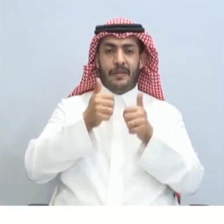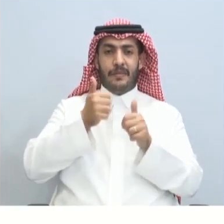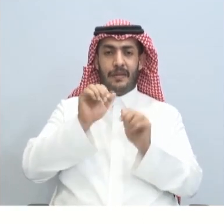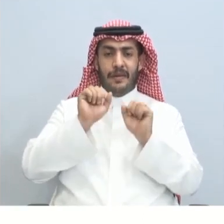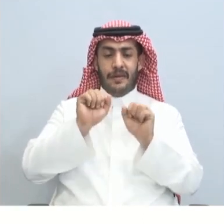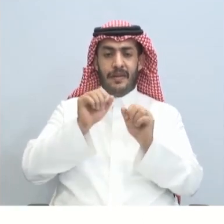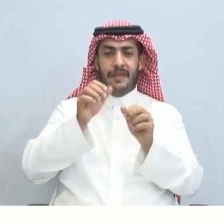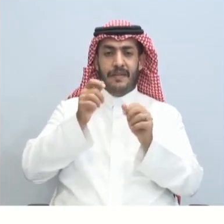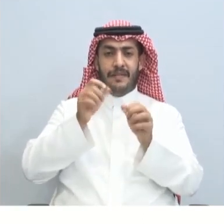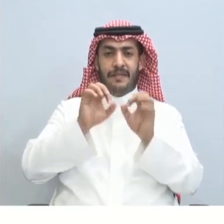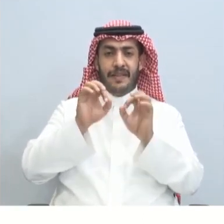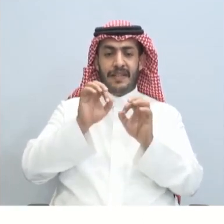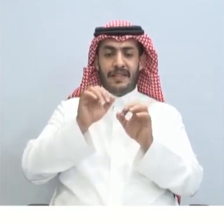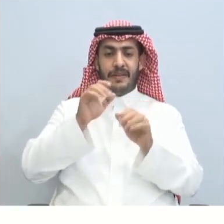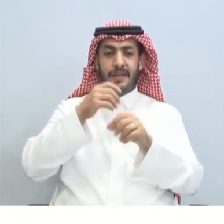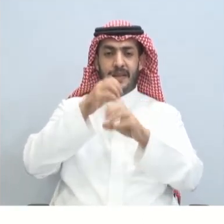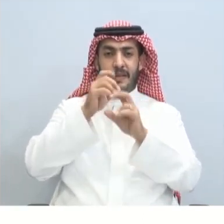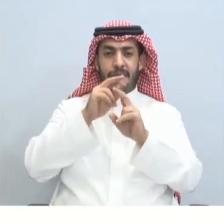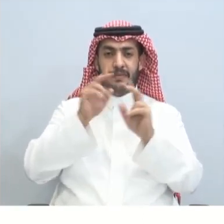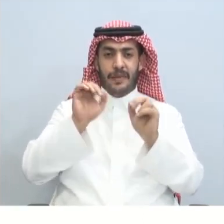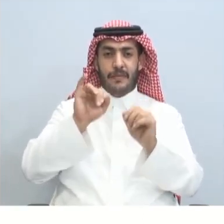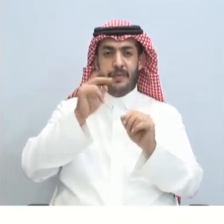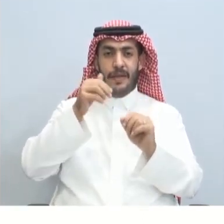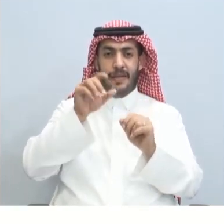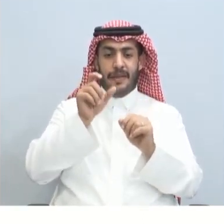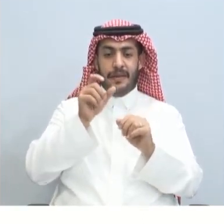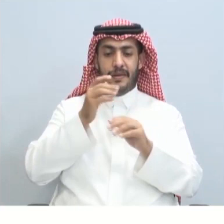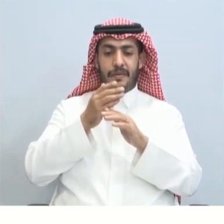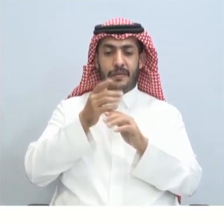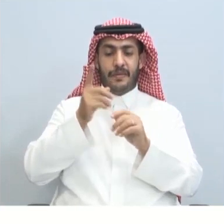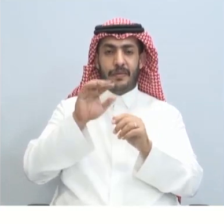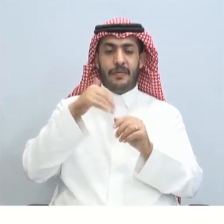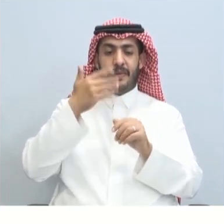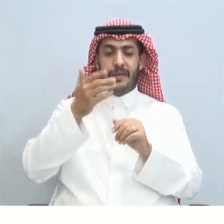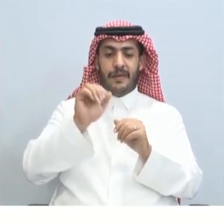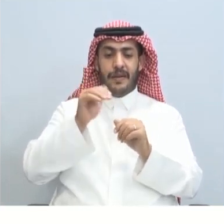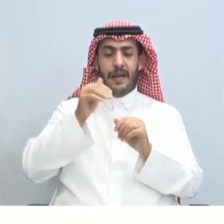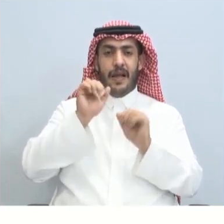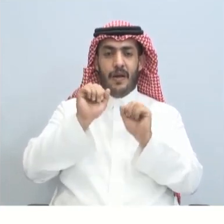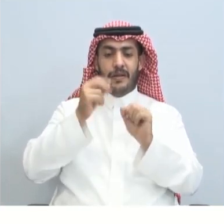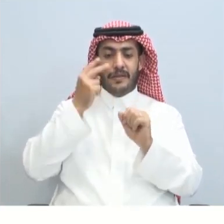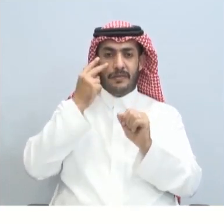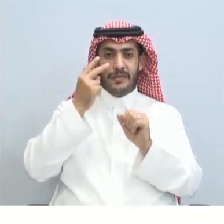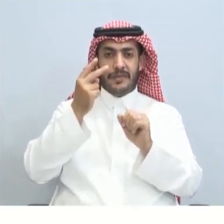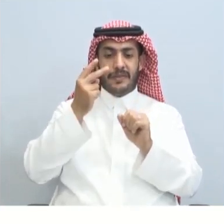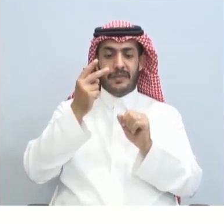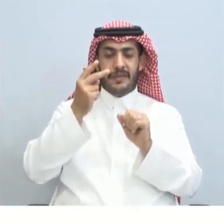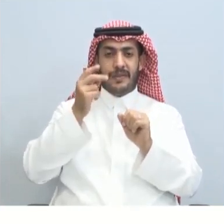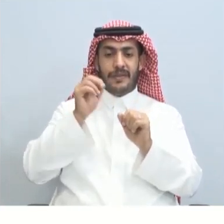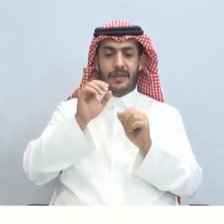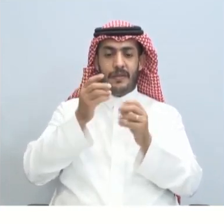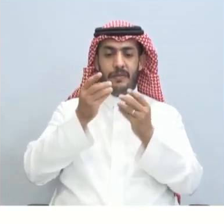الخواص الفيزيائيه والكيميائيه للمعادن بعد ذلك تعرفنا على الخواص الفيزيائيه